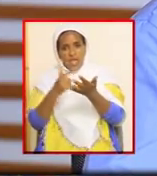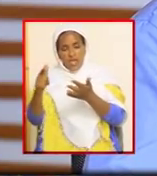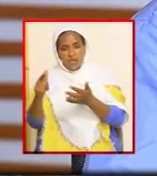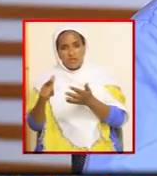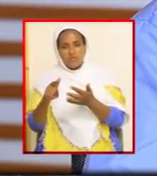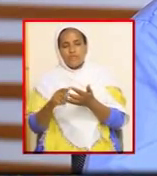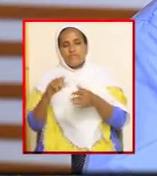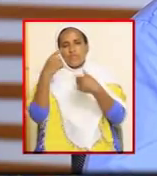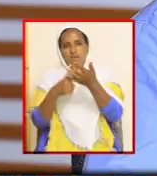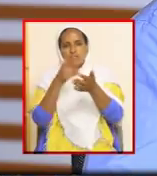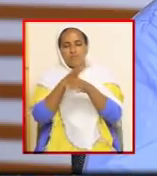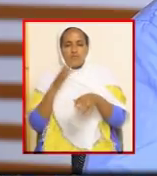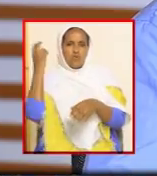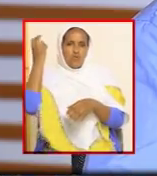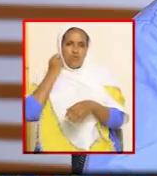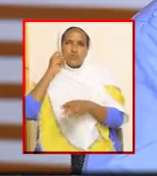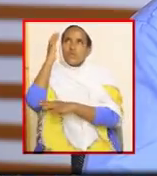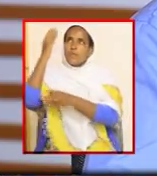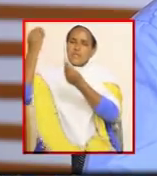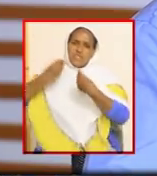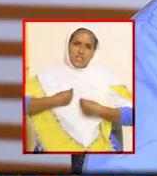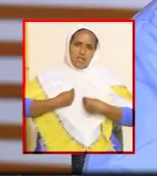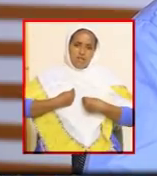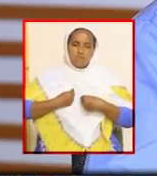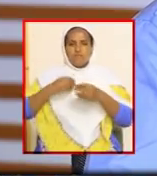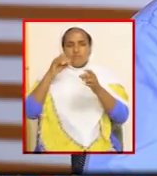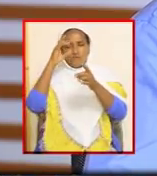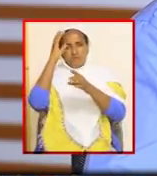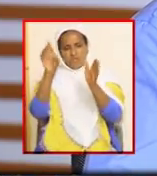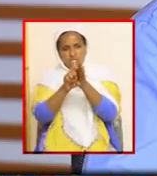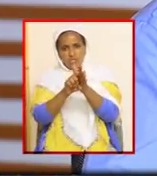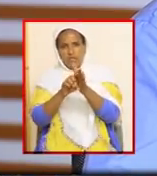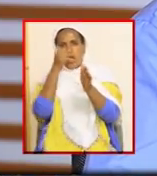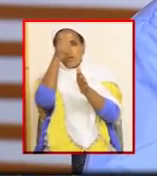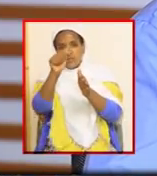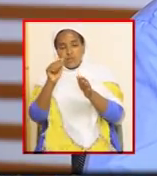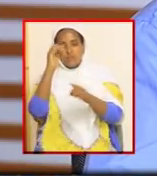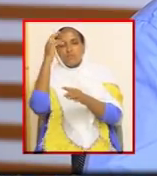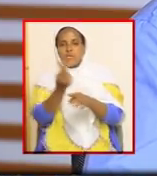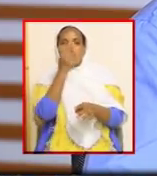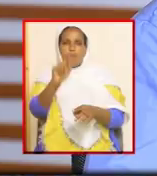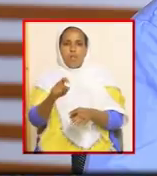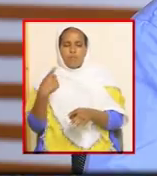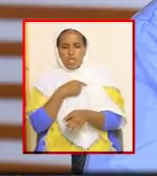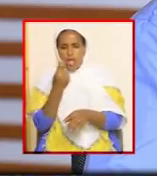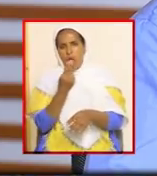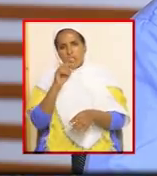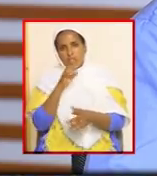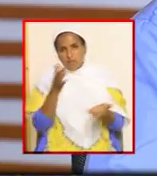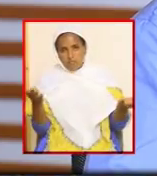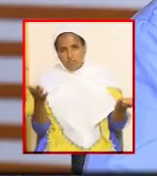ይሄንን ጎልደን የሆነ ኦፖርቹኒቲ እየሰጠን ፈጣሪ የሰጠን ነገር እንተቀምበት እየተጠቀምንበት አይደለንም እና